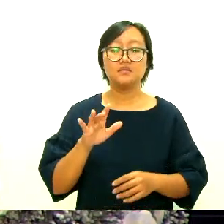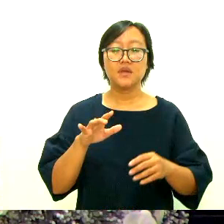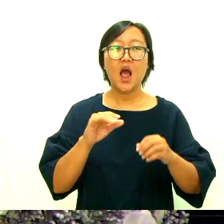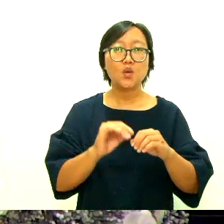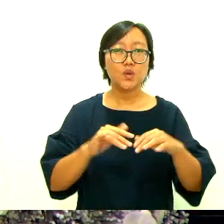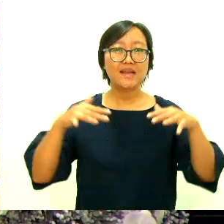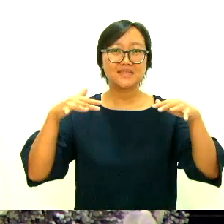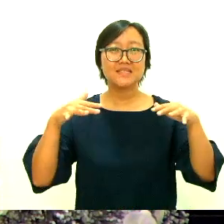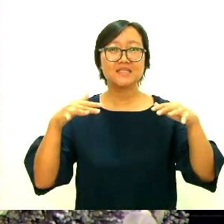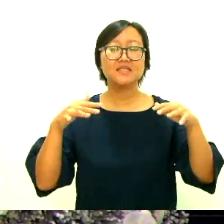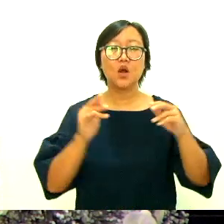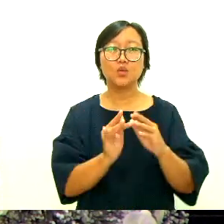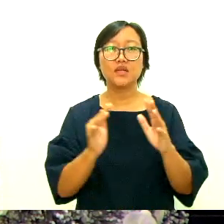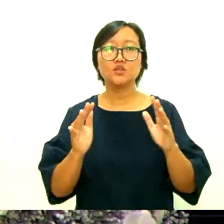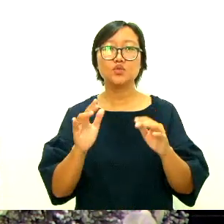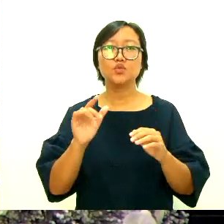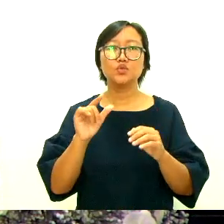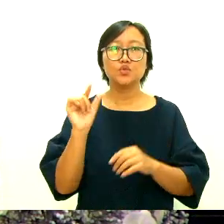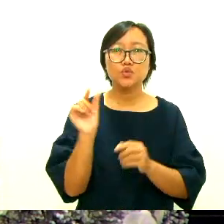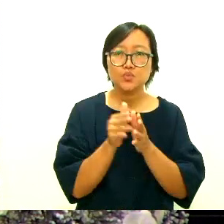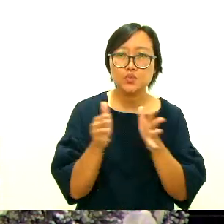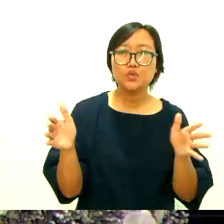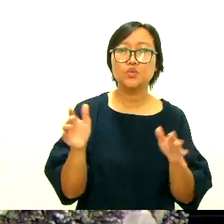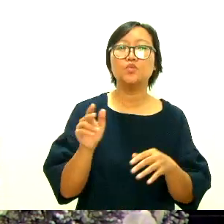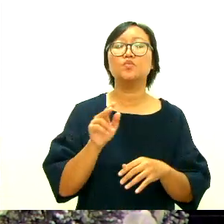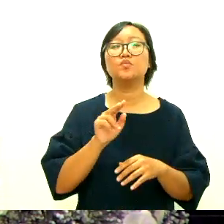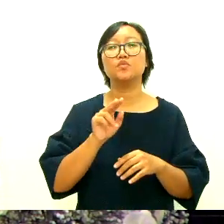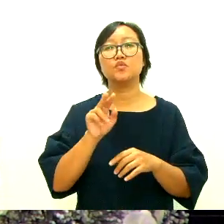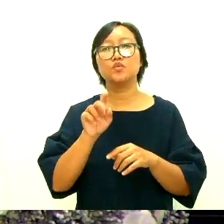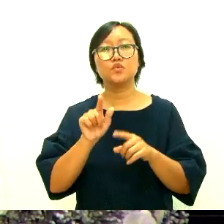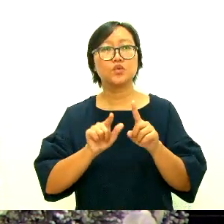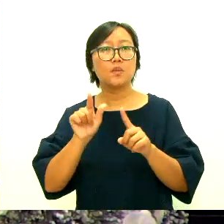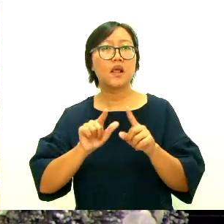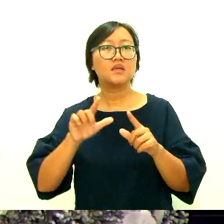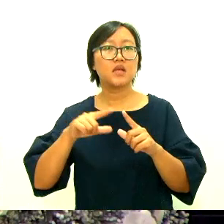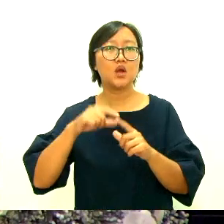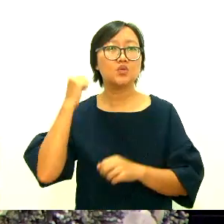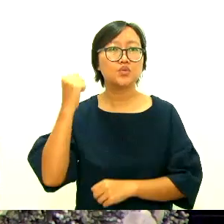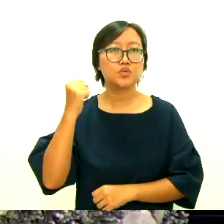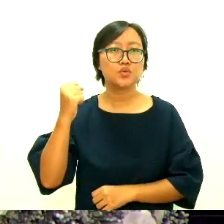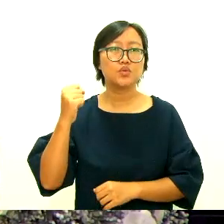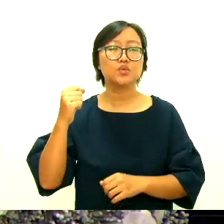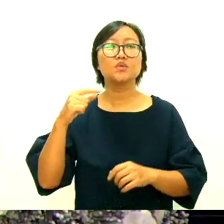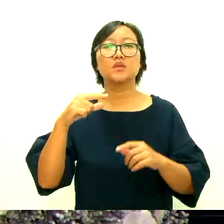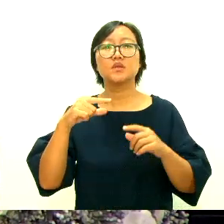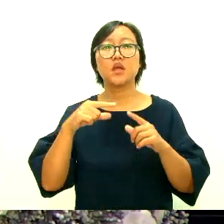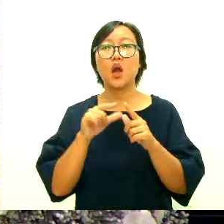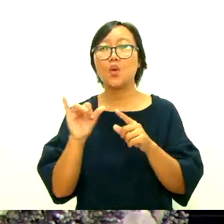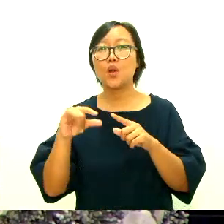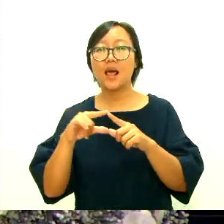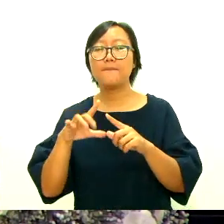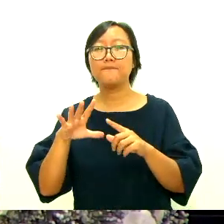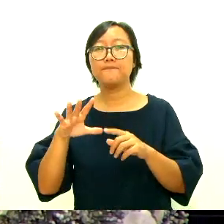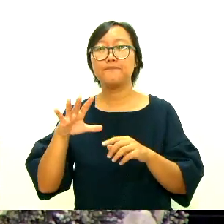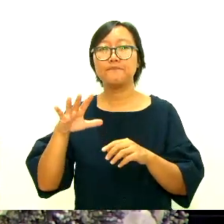17 Agustus 2045 ular Paulus keenam Roma saat Sri